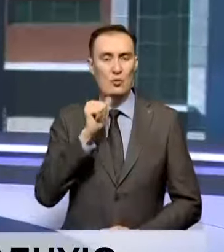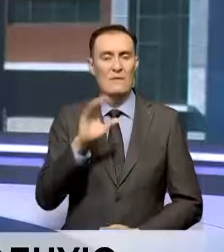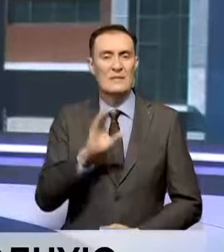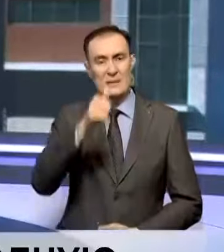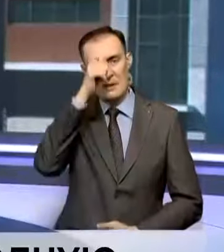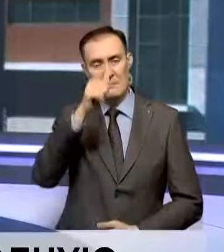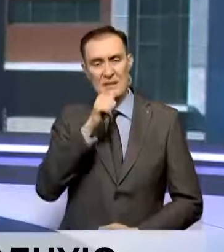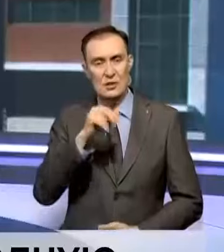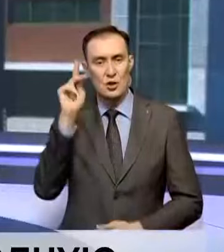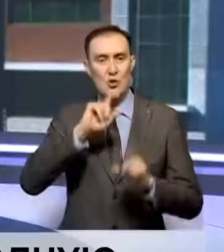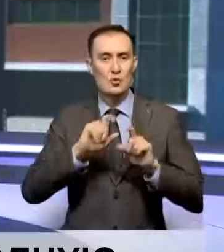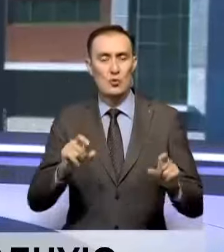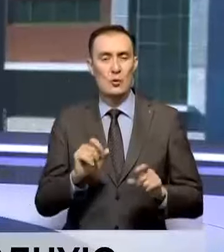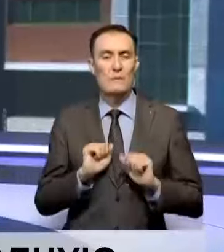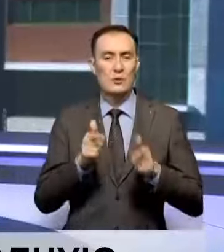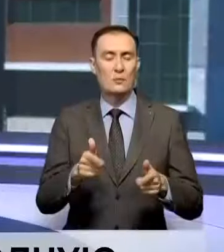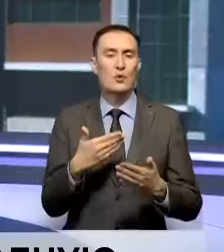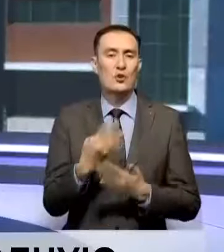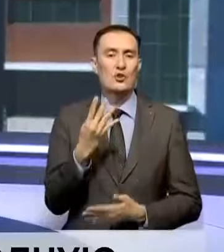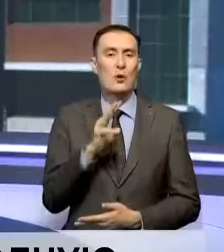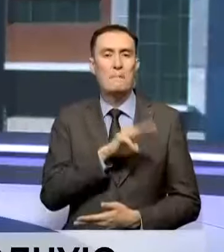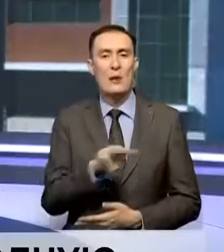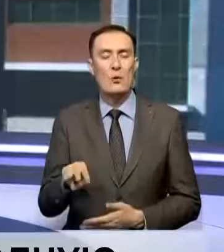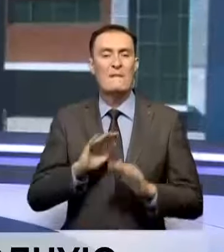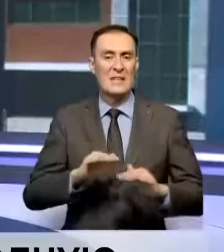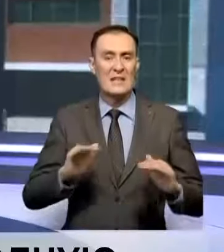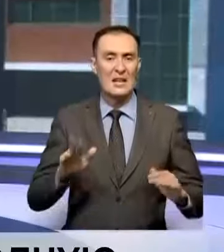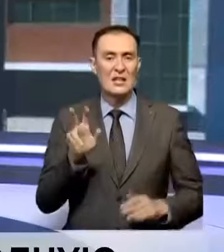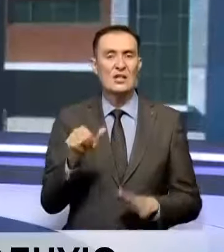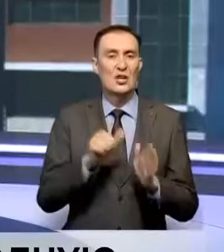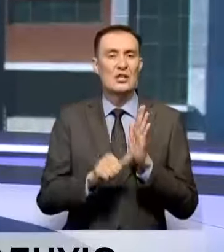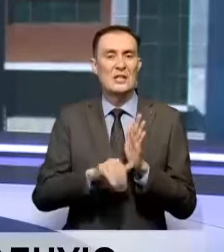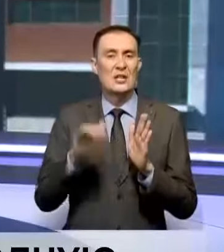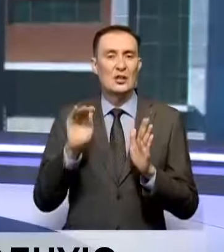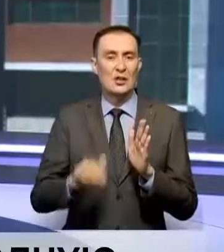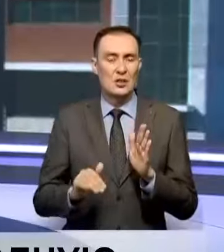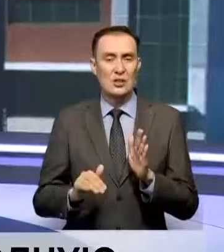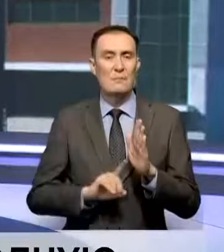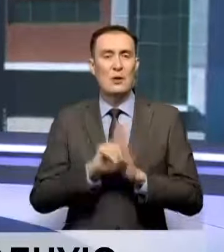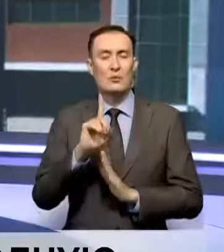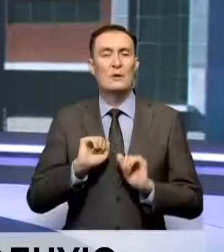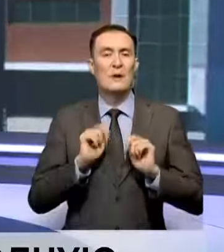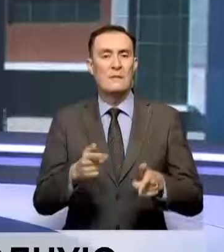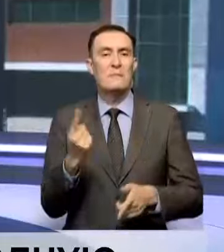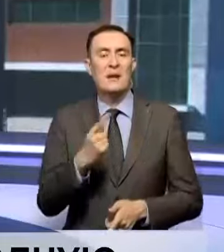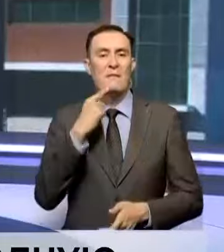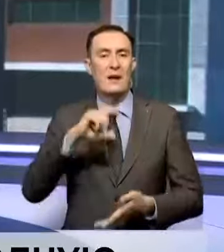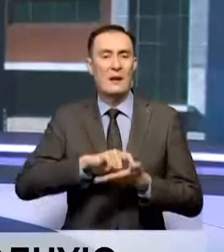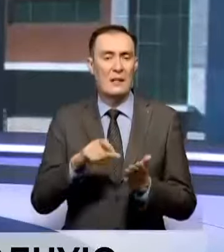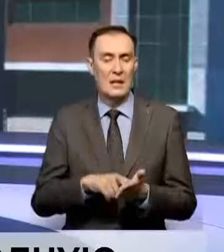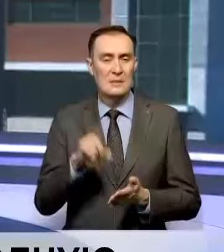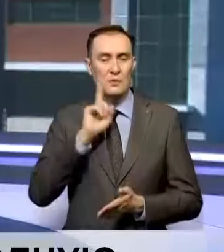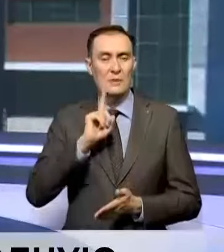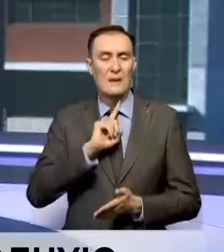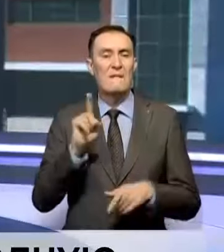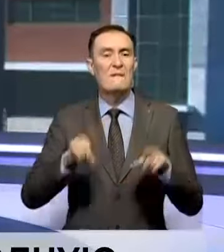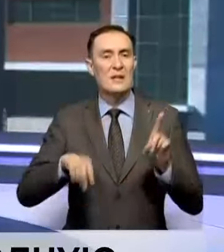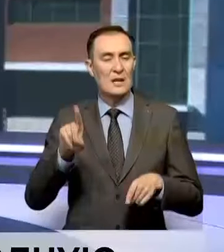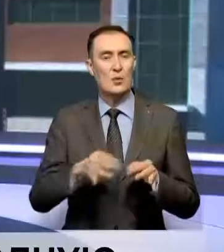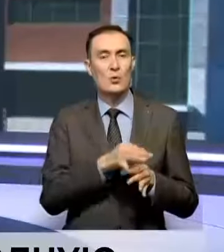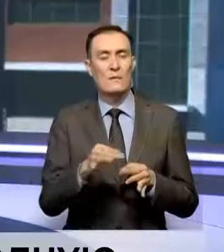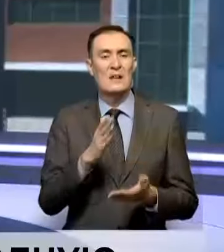сентябре казахстанские школы примут почти 4 миллиона детей. 360 тысяч из них пойдут в первый класс. Между тем, в ряде регионов